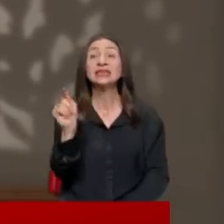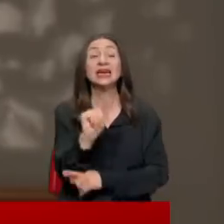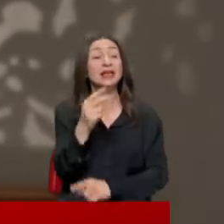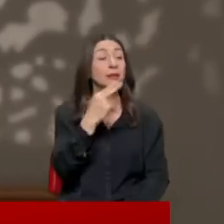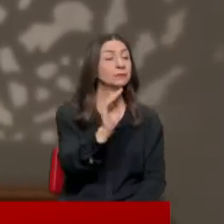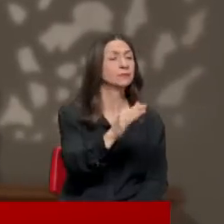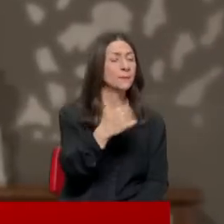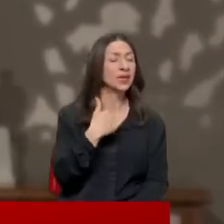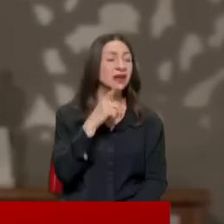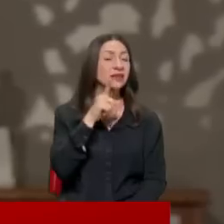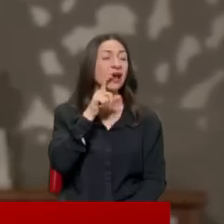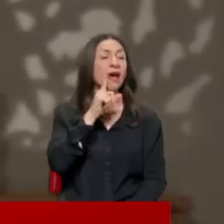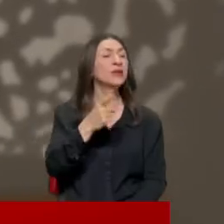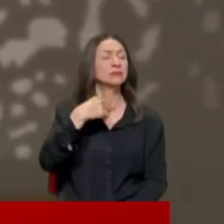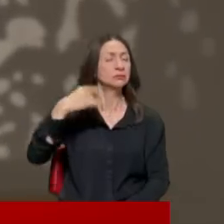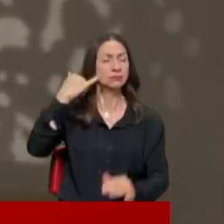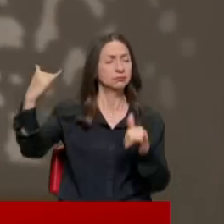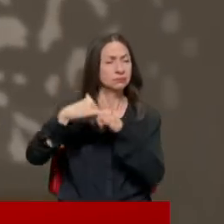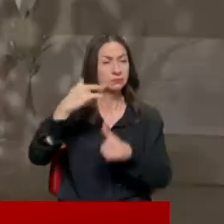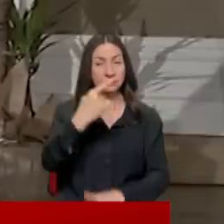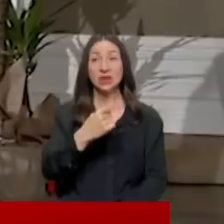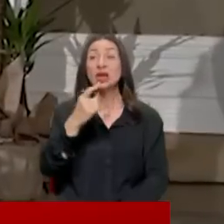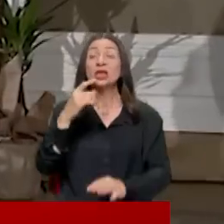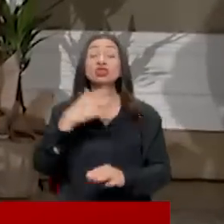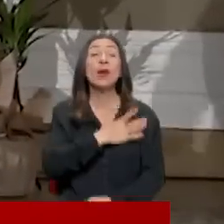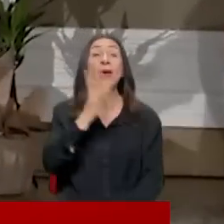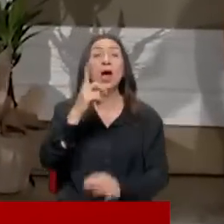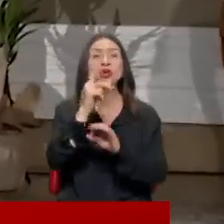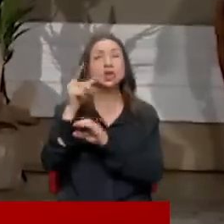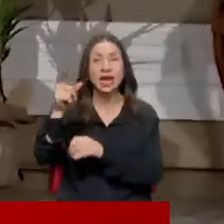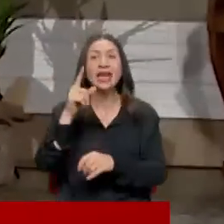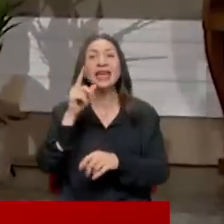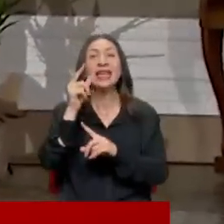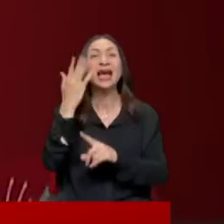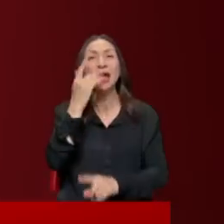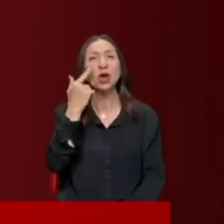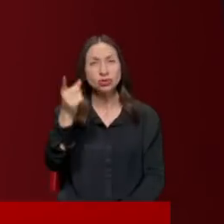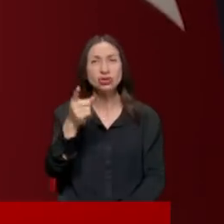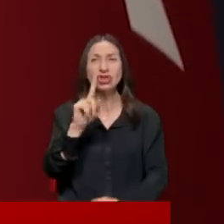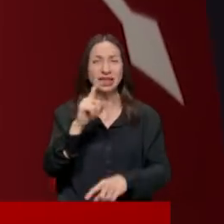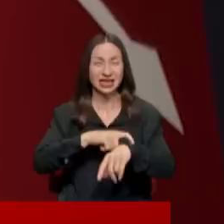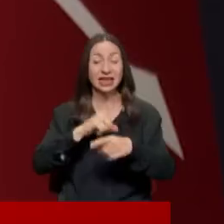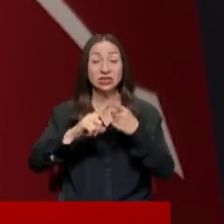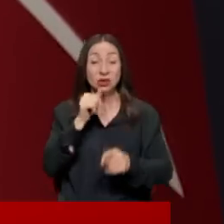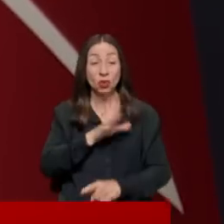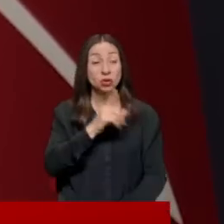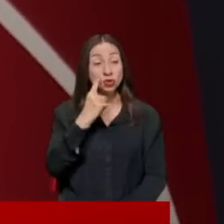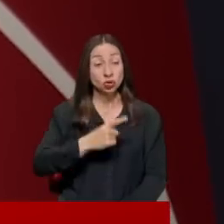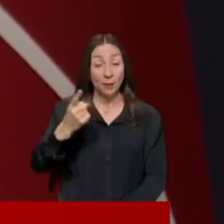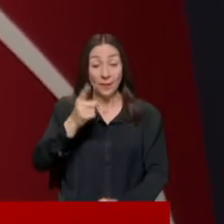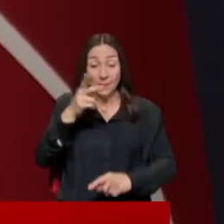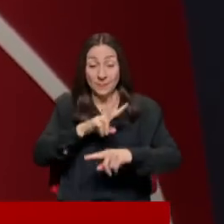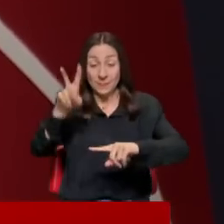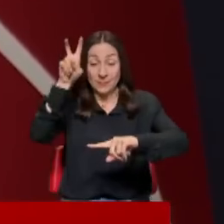sekreter hanıma, bana Katar emirini bağlayın diyecek. CHP'li Özgür Özel, İlker Karagöz'le Çalar Saat programında Kemal Kılıçdaroğlu'nun